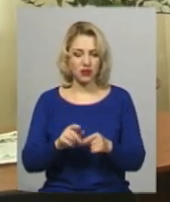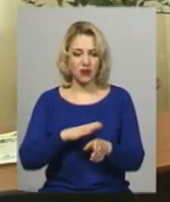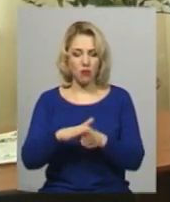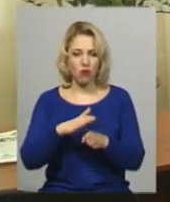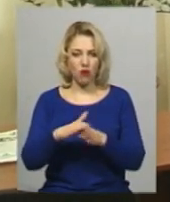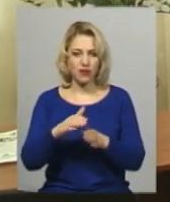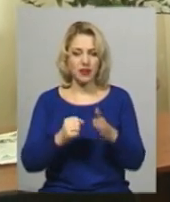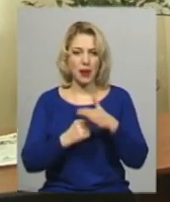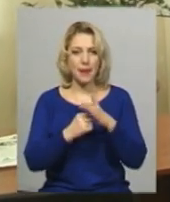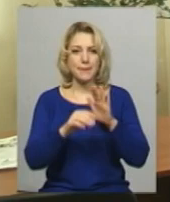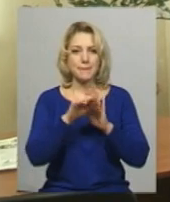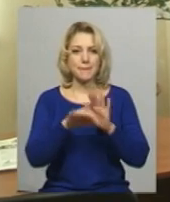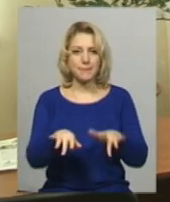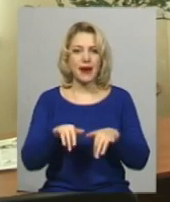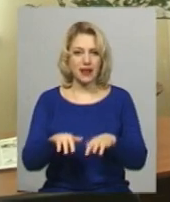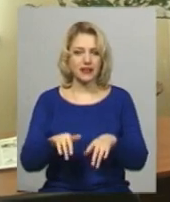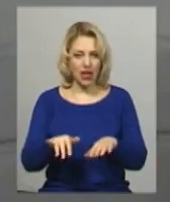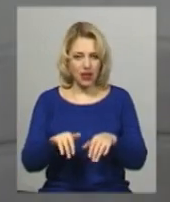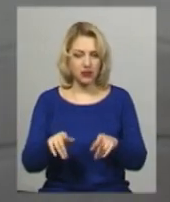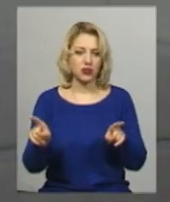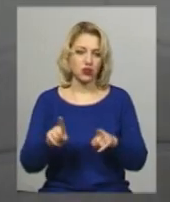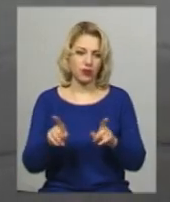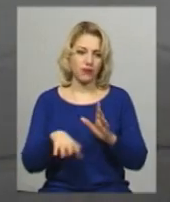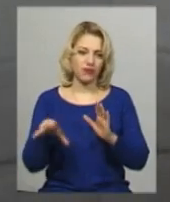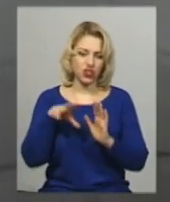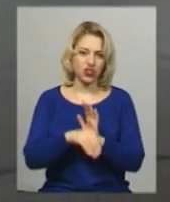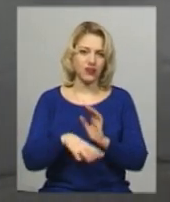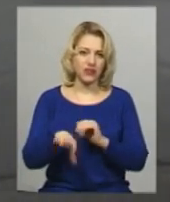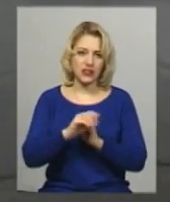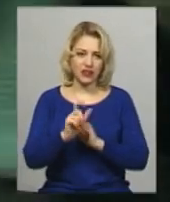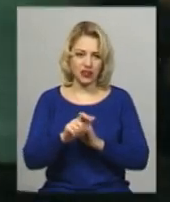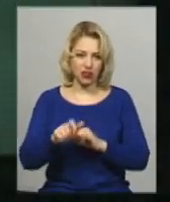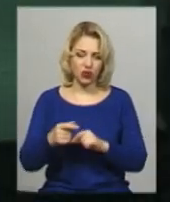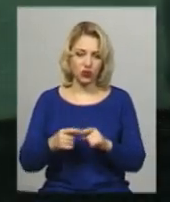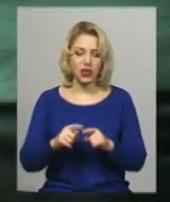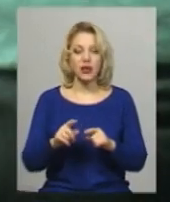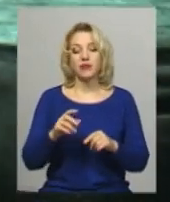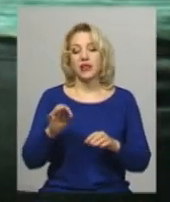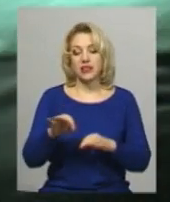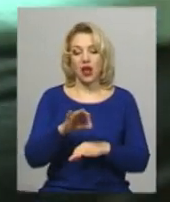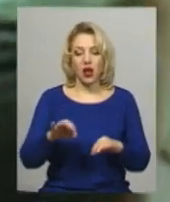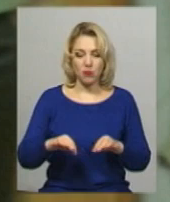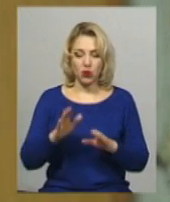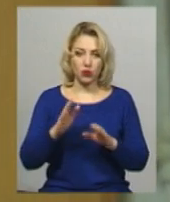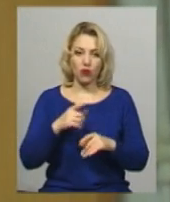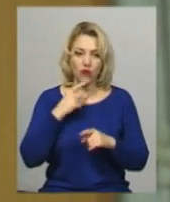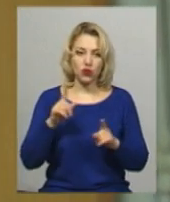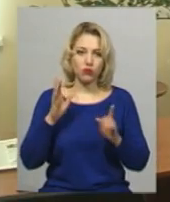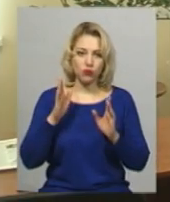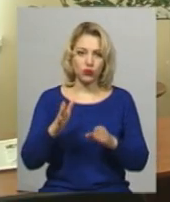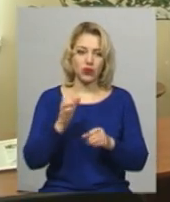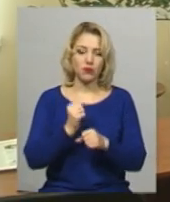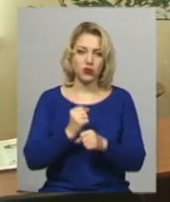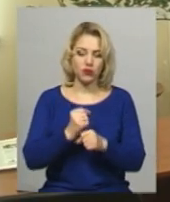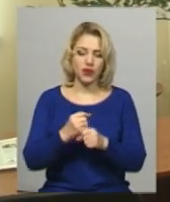бази пільговиків, щоб туди війшли всі наші мешканці. За проектом електронний проїзний діятиме як пільгове посвідчення, додає Тетяна Федосеєва.